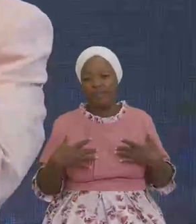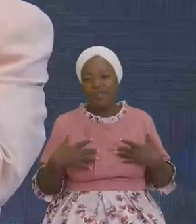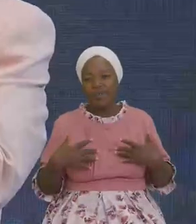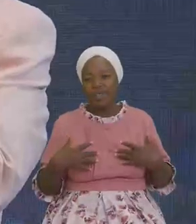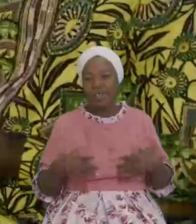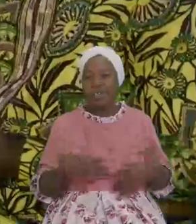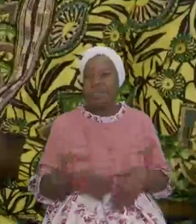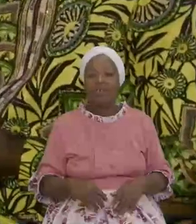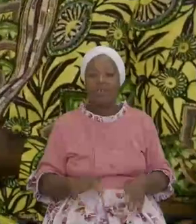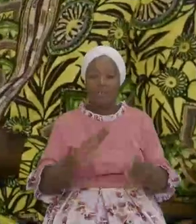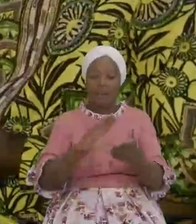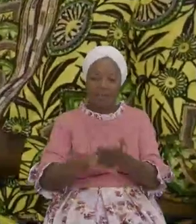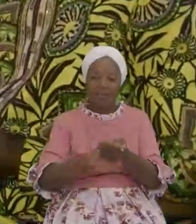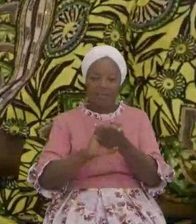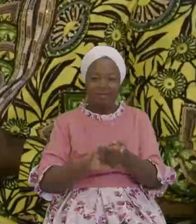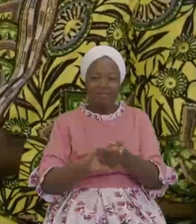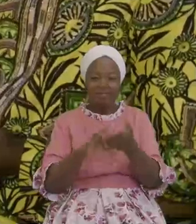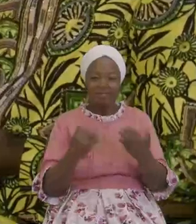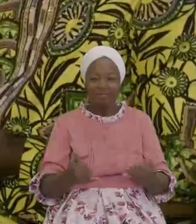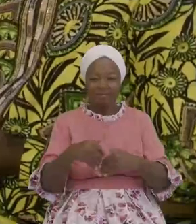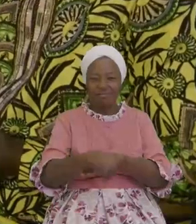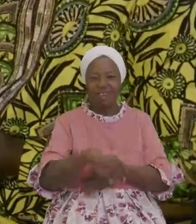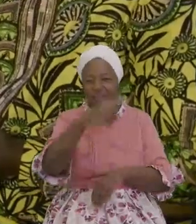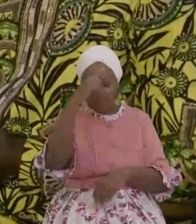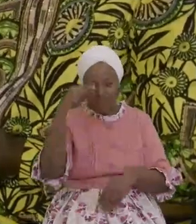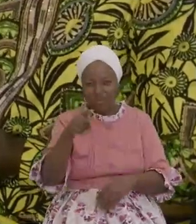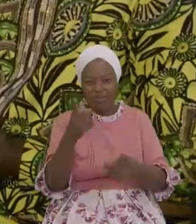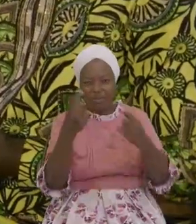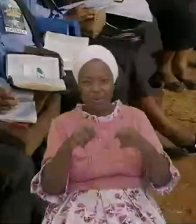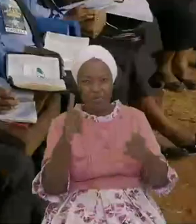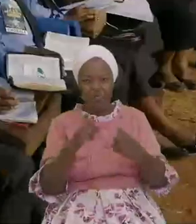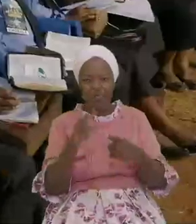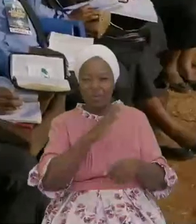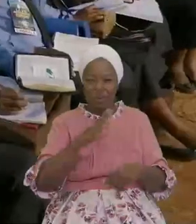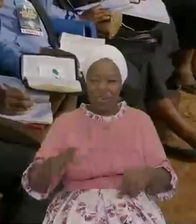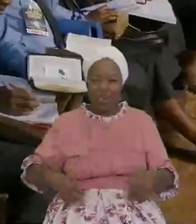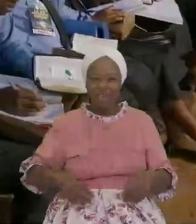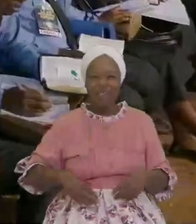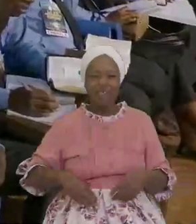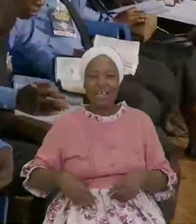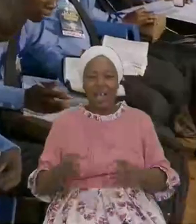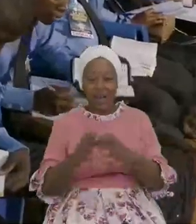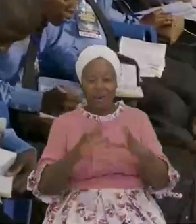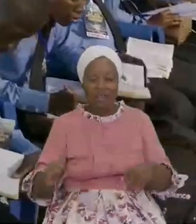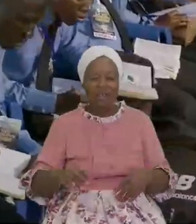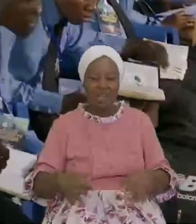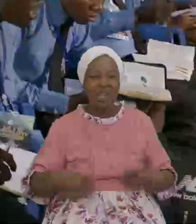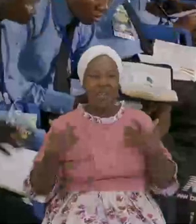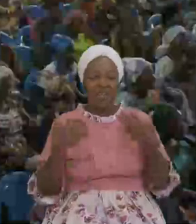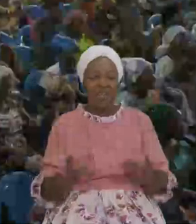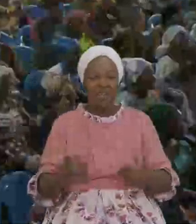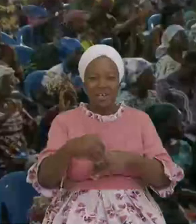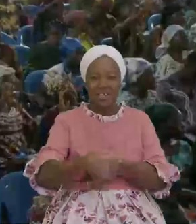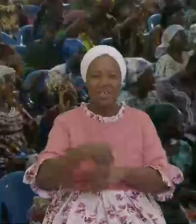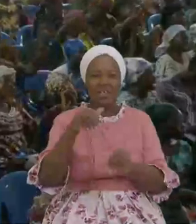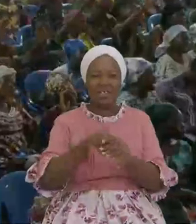vous conduit à la vie abondante. Félicitations ce soir. Parce que vous venez à Christ,